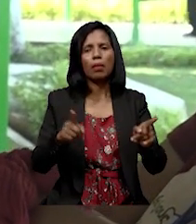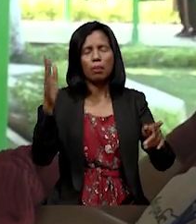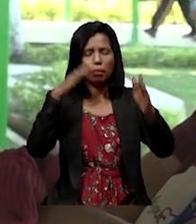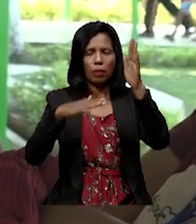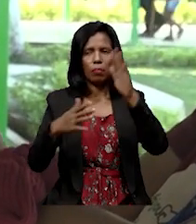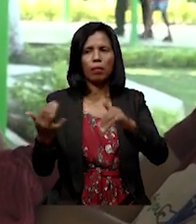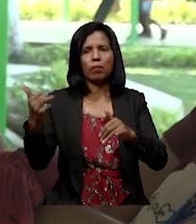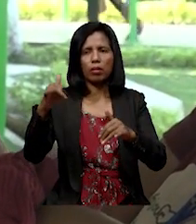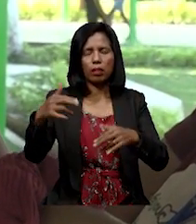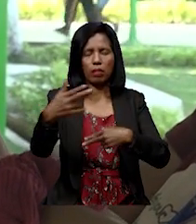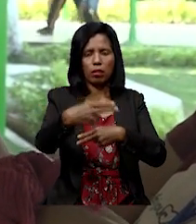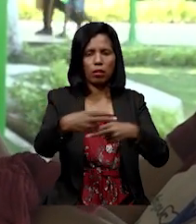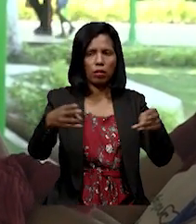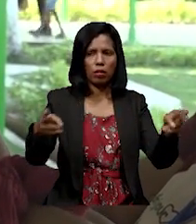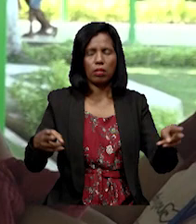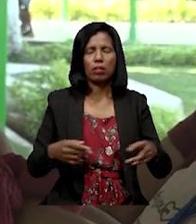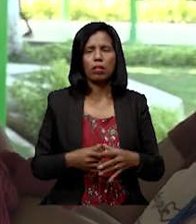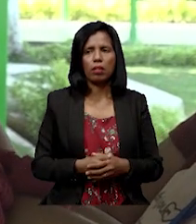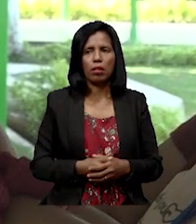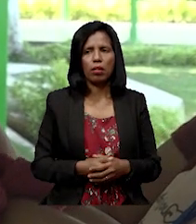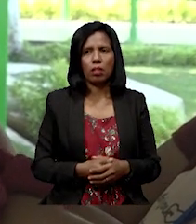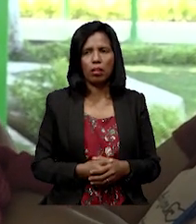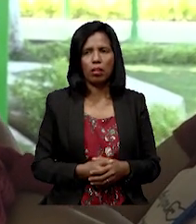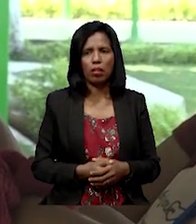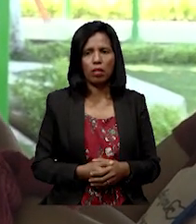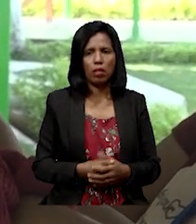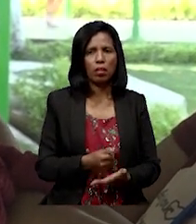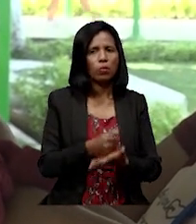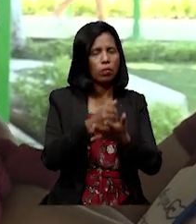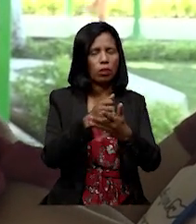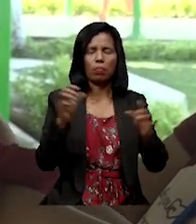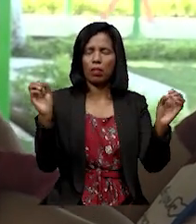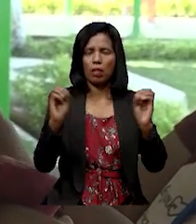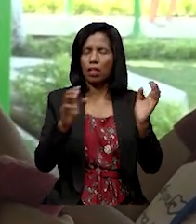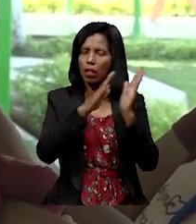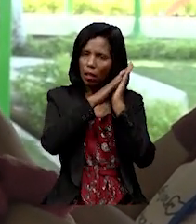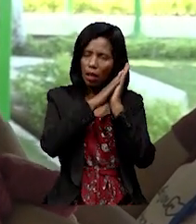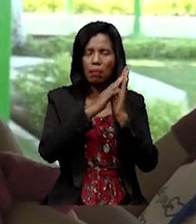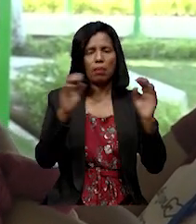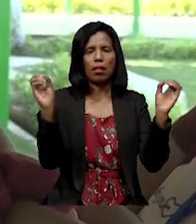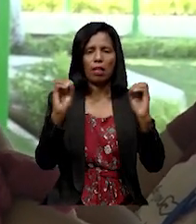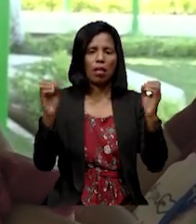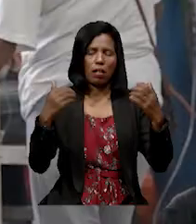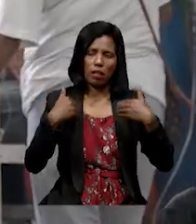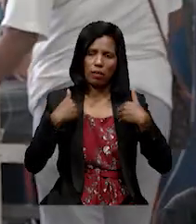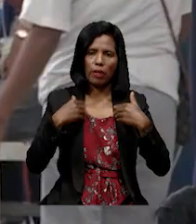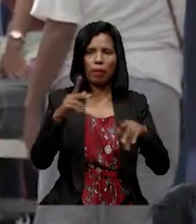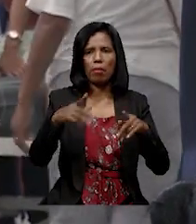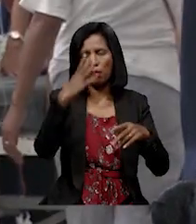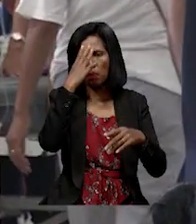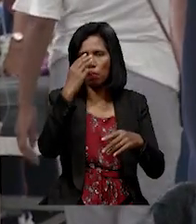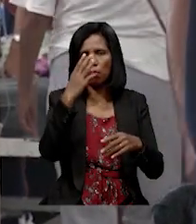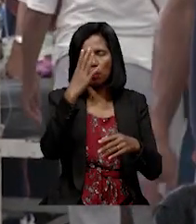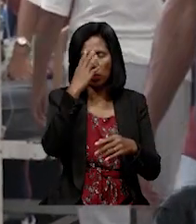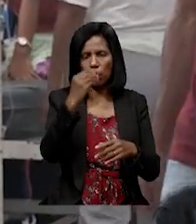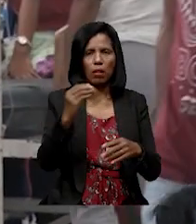sirane sala makla ia mo o kama makla ia kama hatu paciente sira hatu O caso